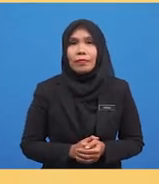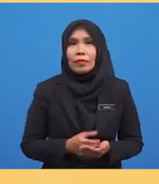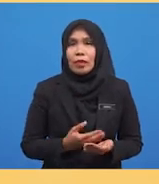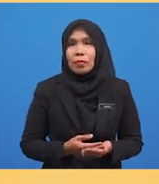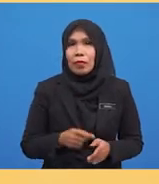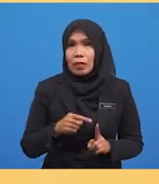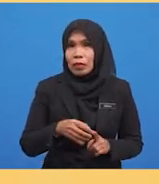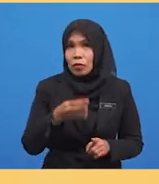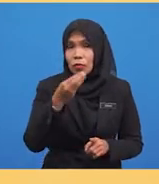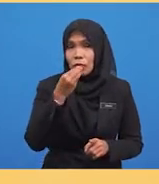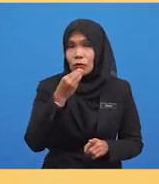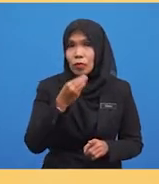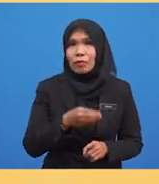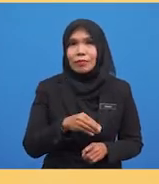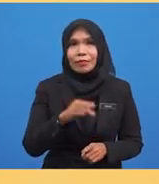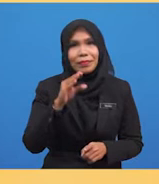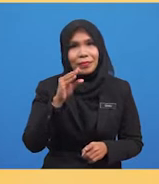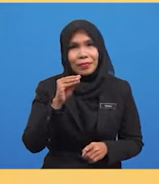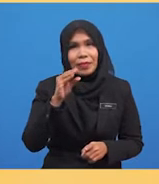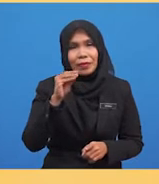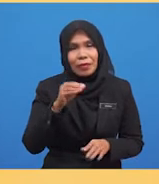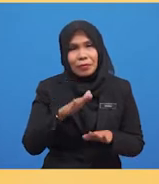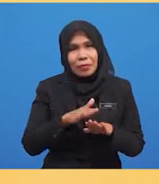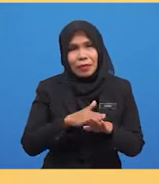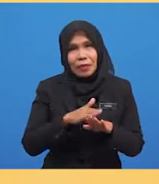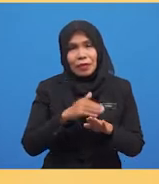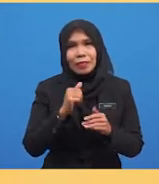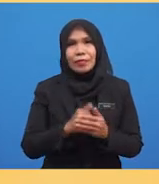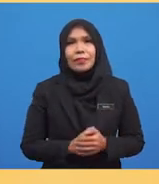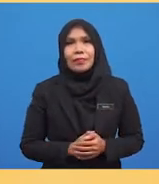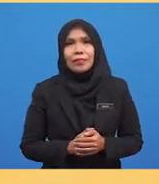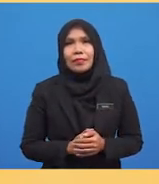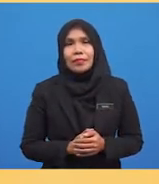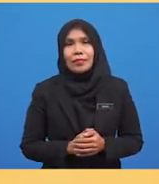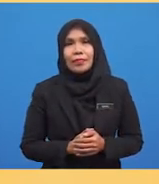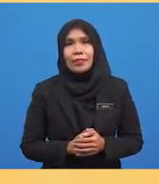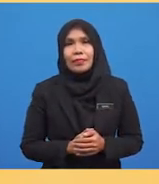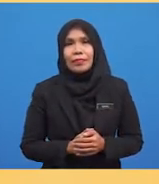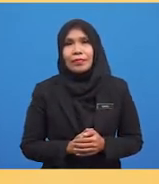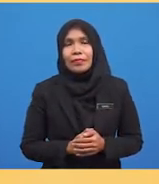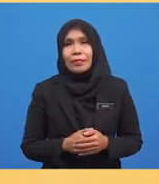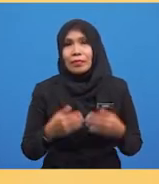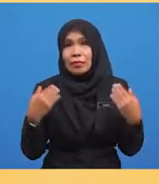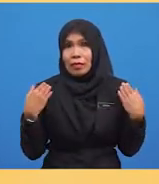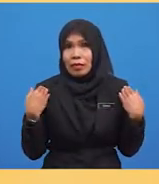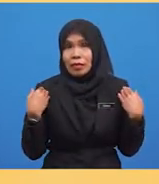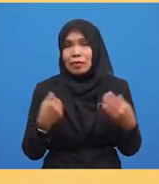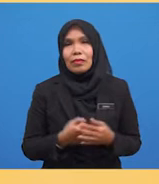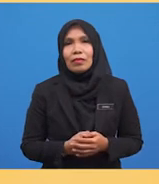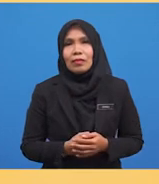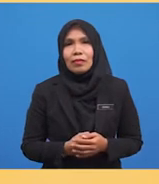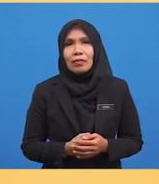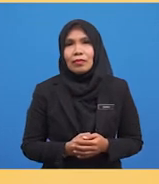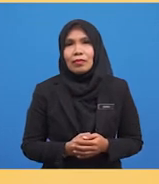mamah perlahan. Pada baris seloka ini, terdapat pengulangan konsonan M,